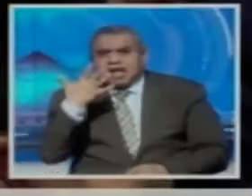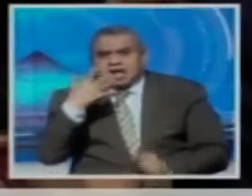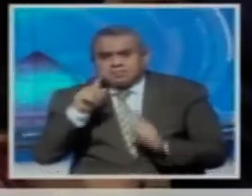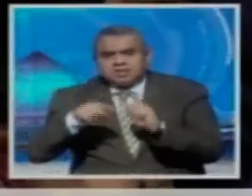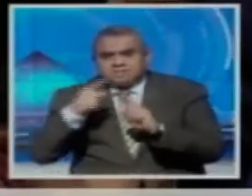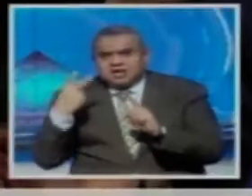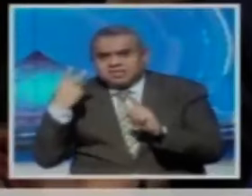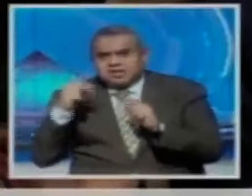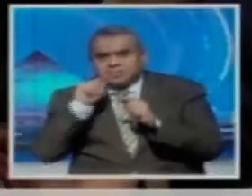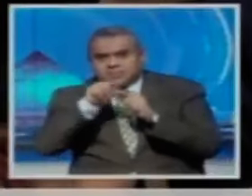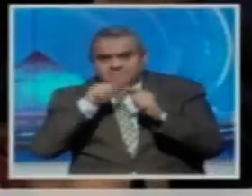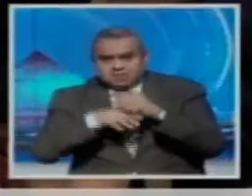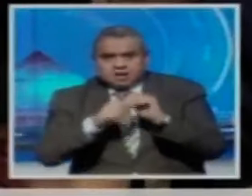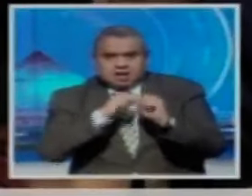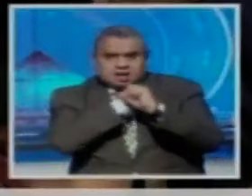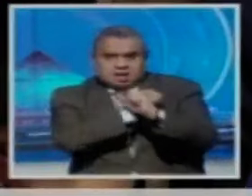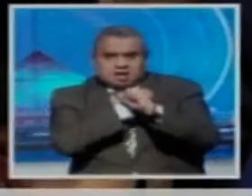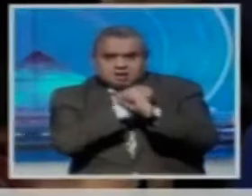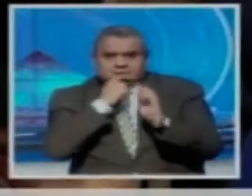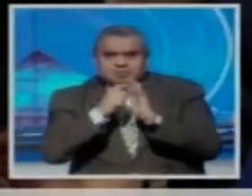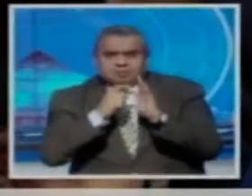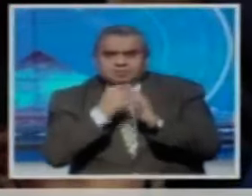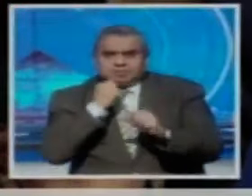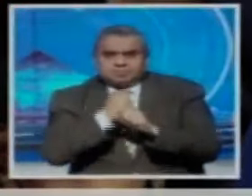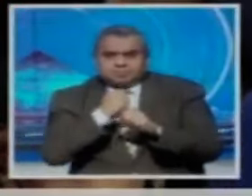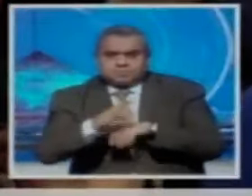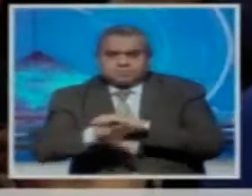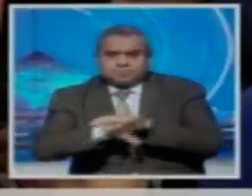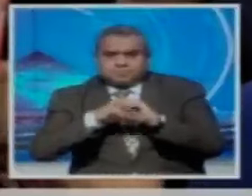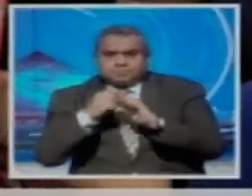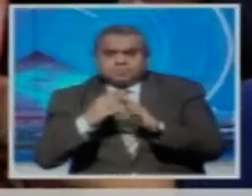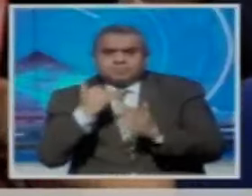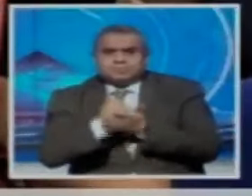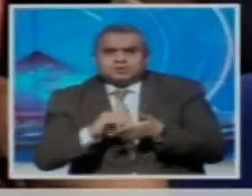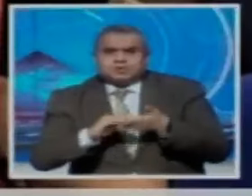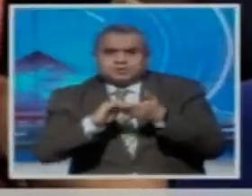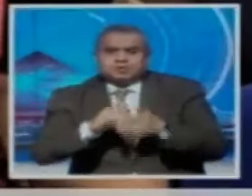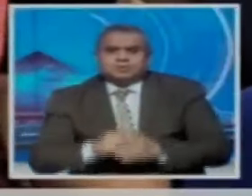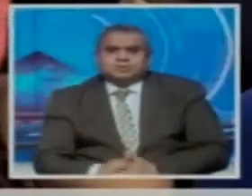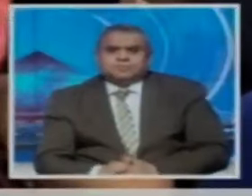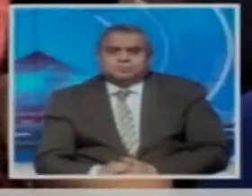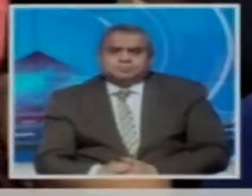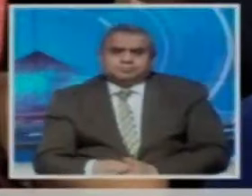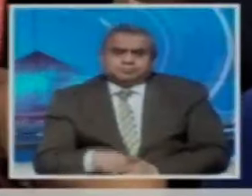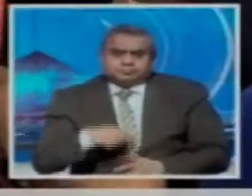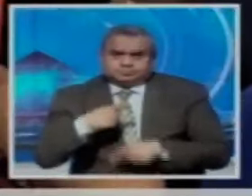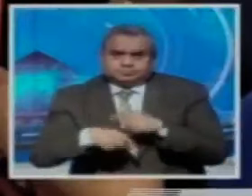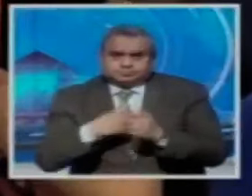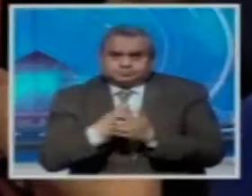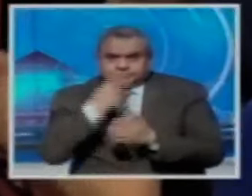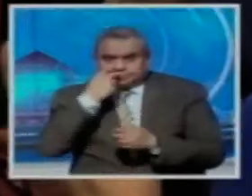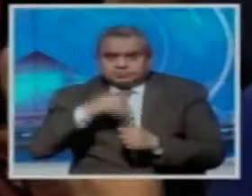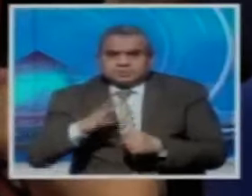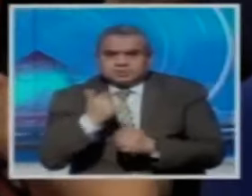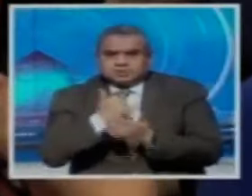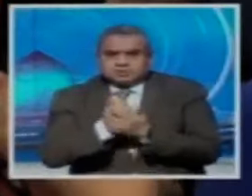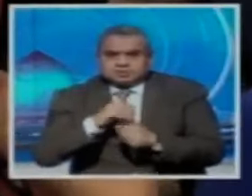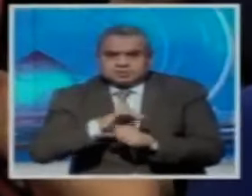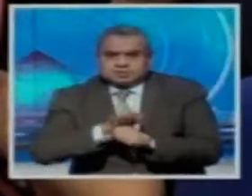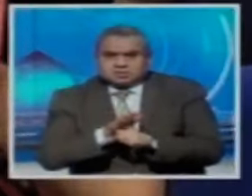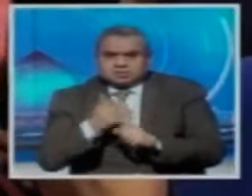5.2 احتياطي، وعندنا اوريدي في التجربه بتاعت كورونا وبدايه الحرب، لو طب